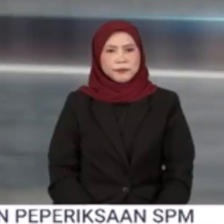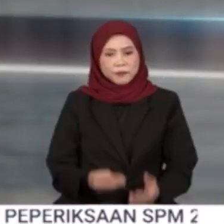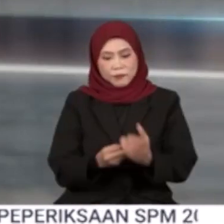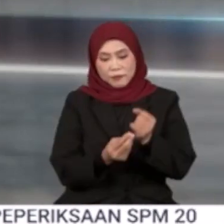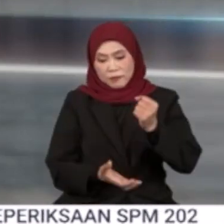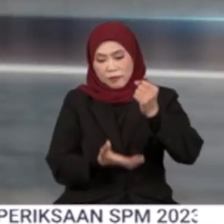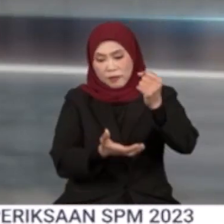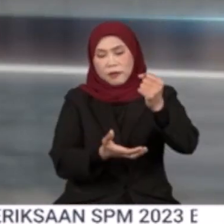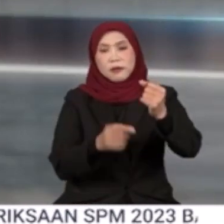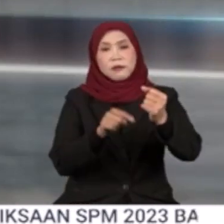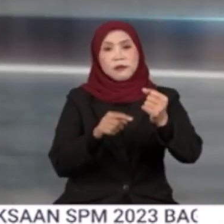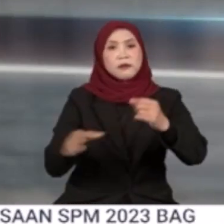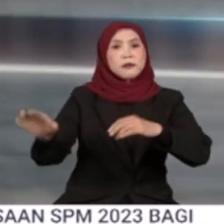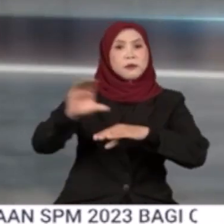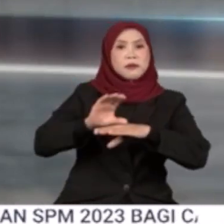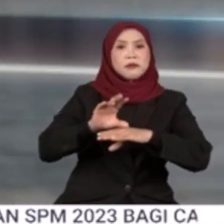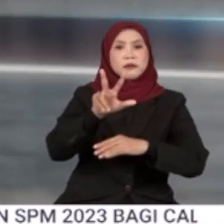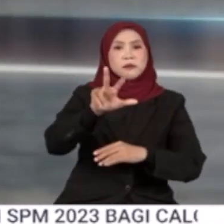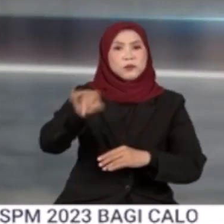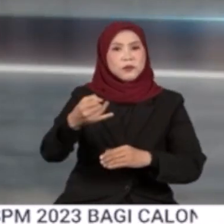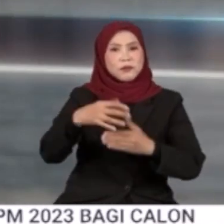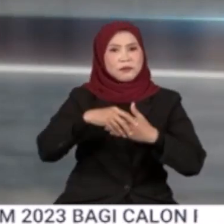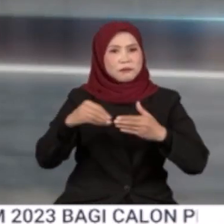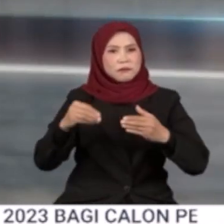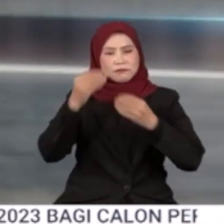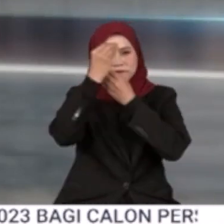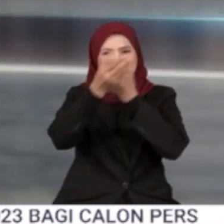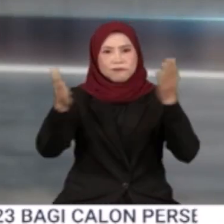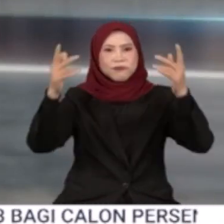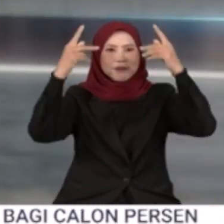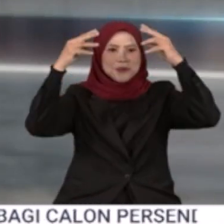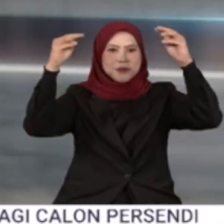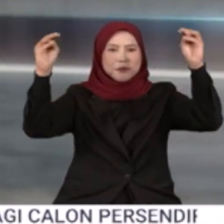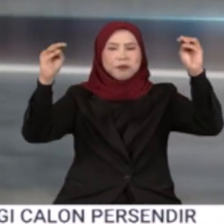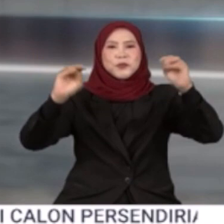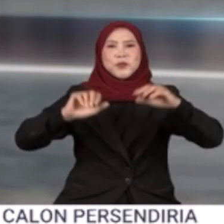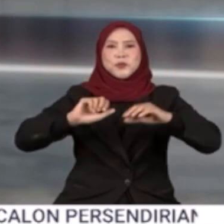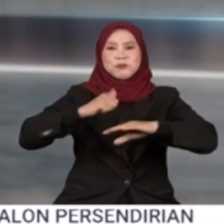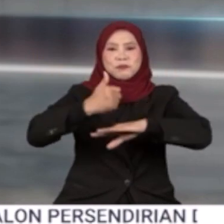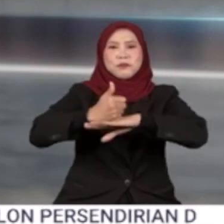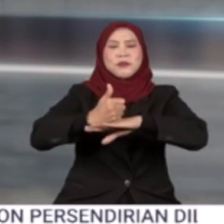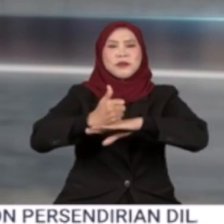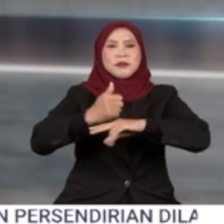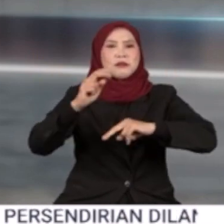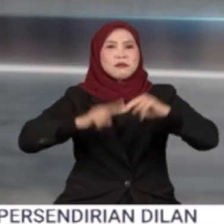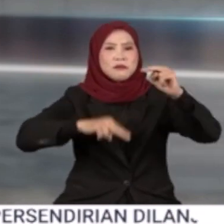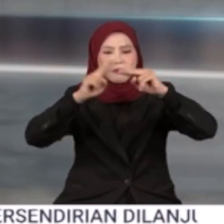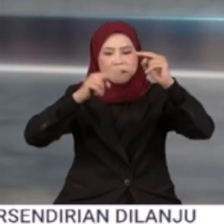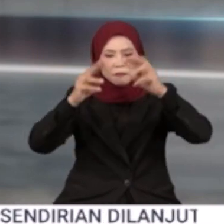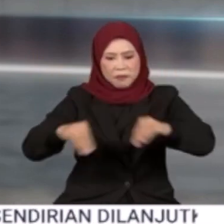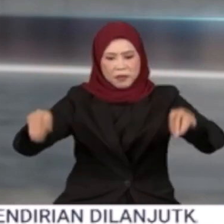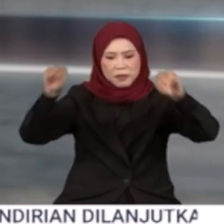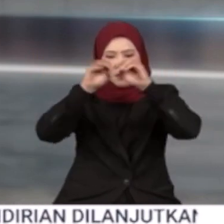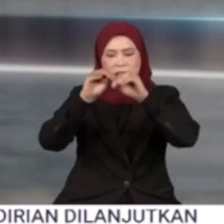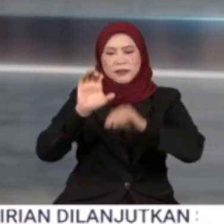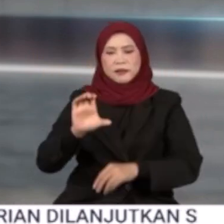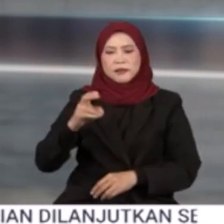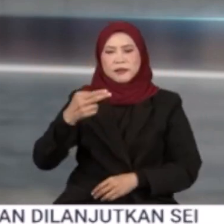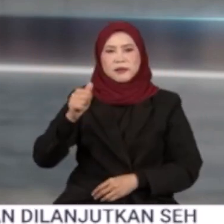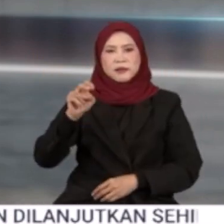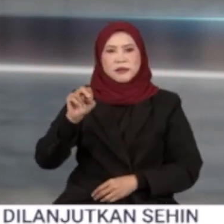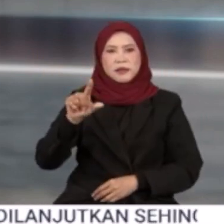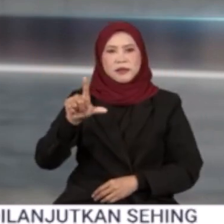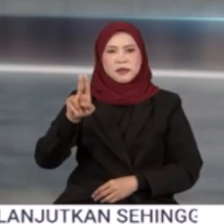Peruntukan tambahan lebih RM3 juta yang diumum Perdana Menteri untuk meneruskan pembinaan Masjid Chanlun disambut baik. Penduduk setempat